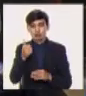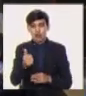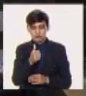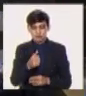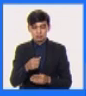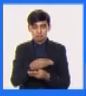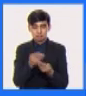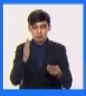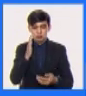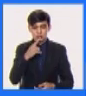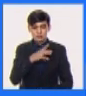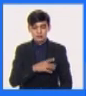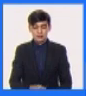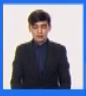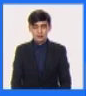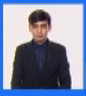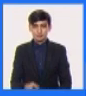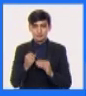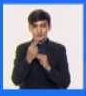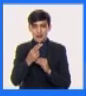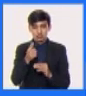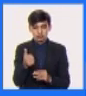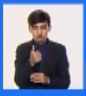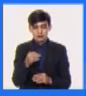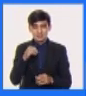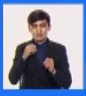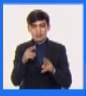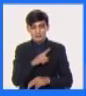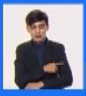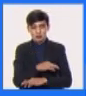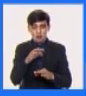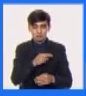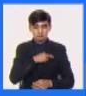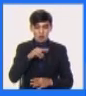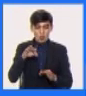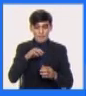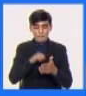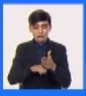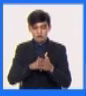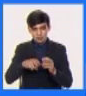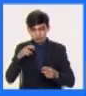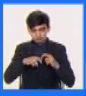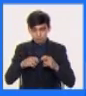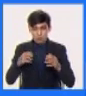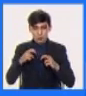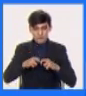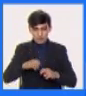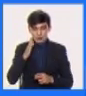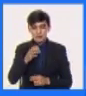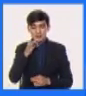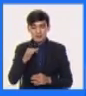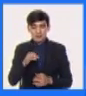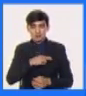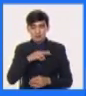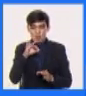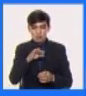беріледі дейді. 12 сағат ішінде қайтарылады. Медициналық мекеме қайтыс болу себептерін анықтау және қайтыс болған адам жайлы сенімді деректер